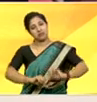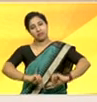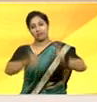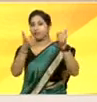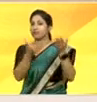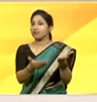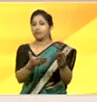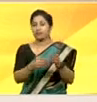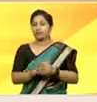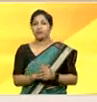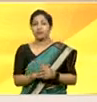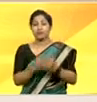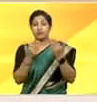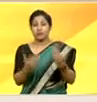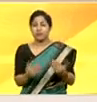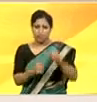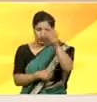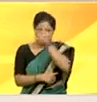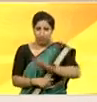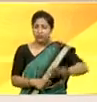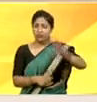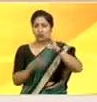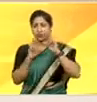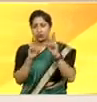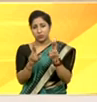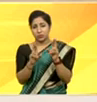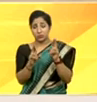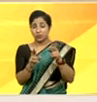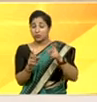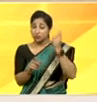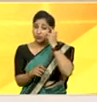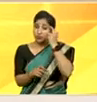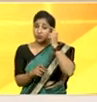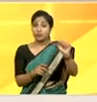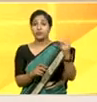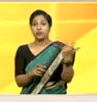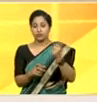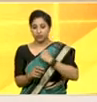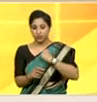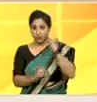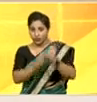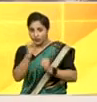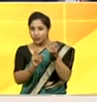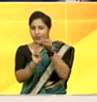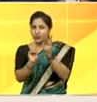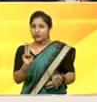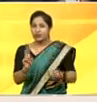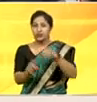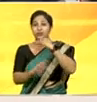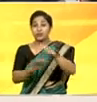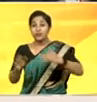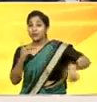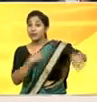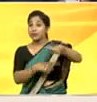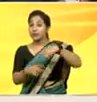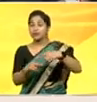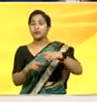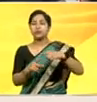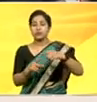है। अब पूरा देश ये उम्मीद कर रहा है कि हमारे खिलाड़ी ओलंपिक्स में